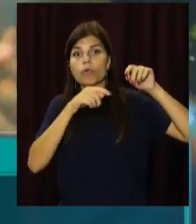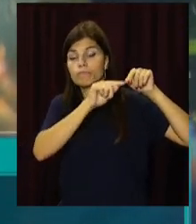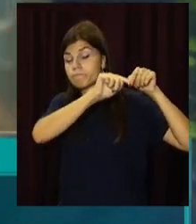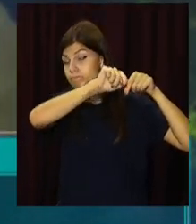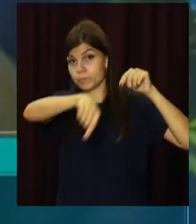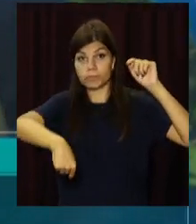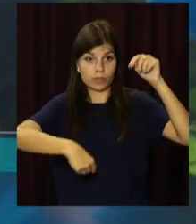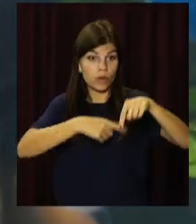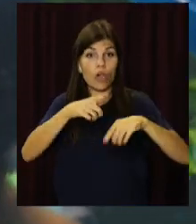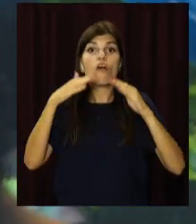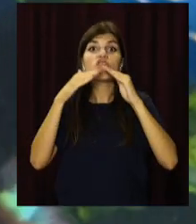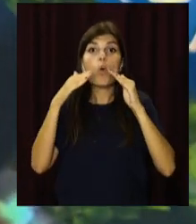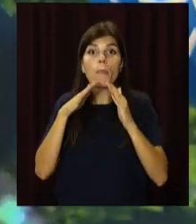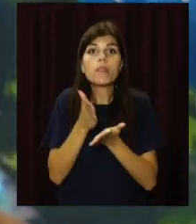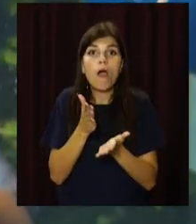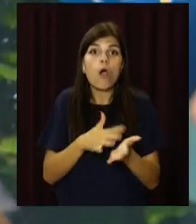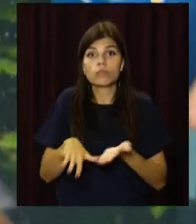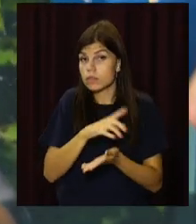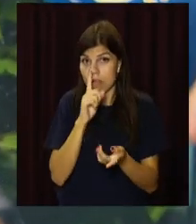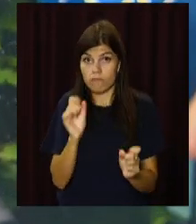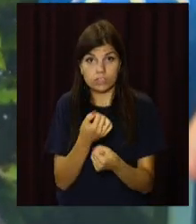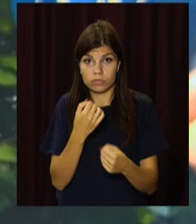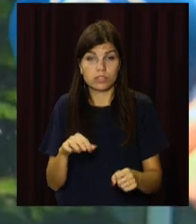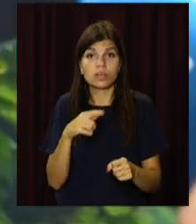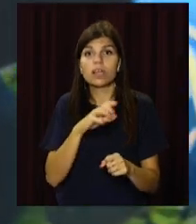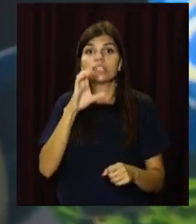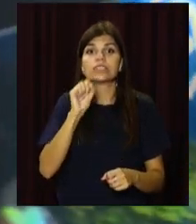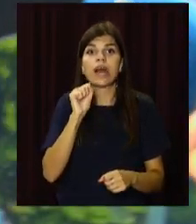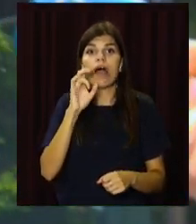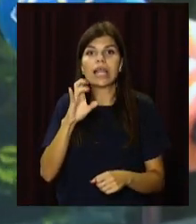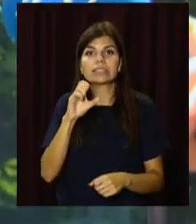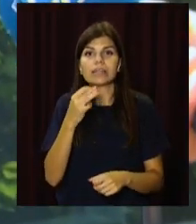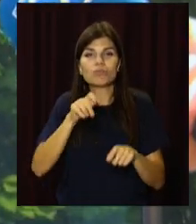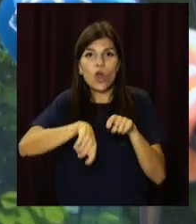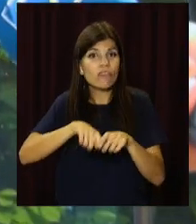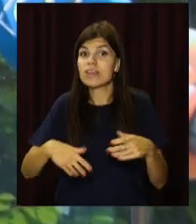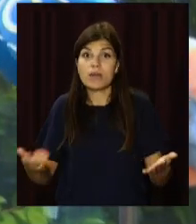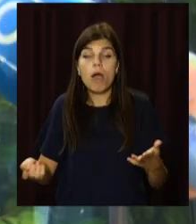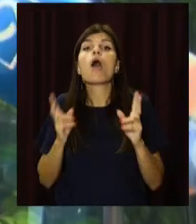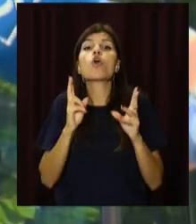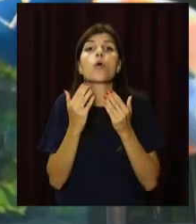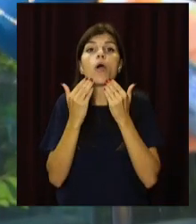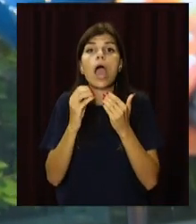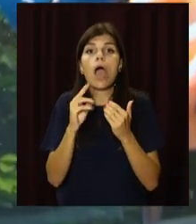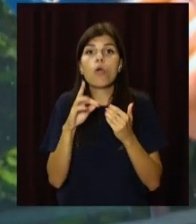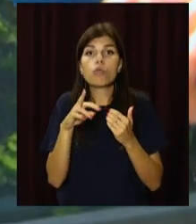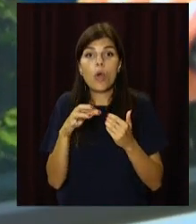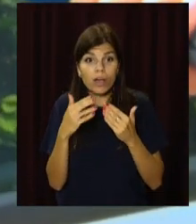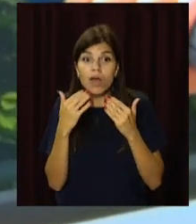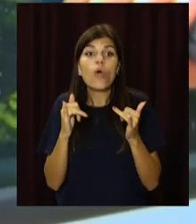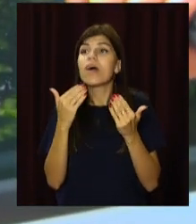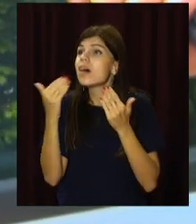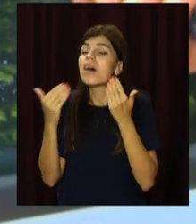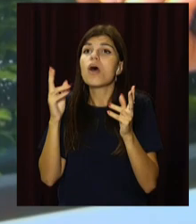знаю, може бути, з В доме находиться невозможно. Санстанции нету. А теперь куда? В экологию обращаться или куда? Куда не обращаемся,